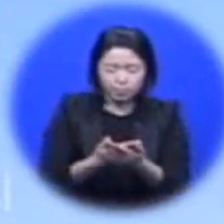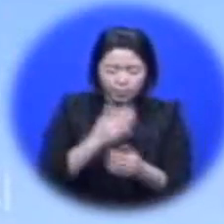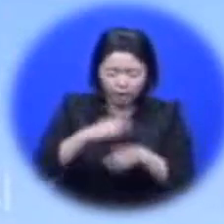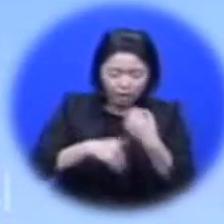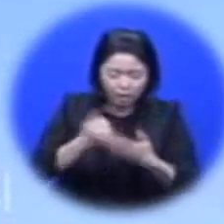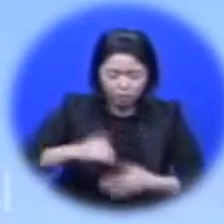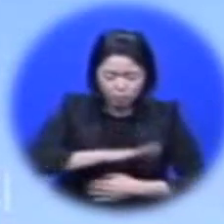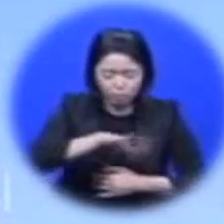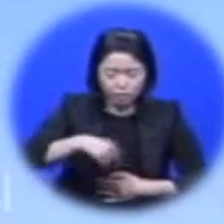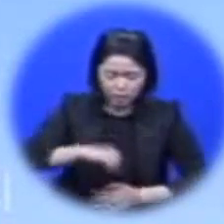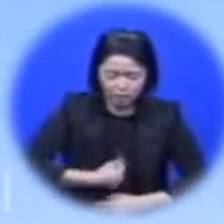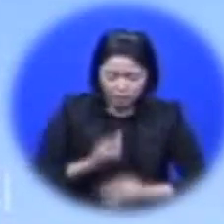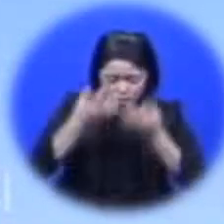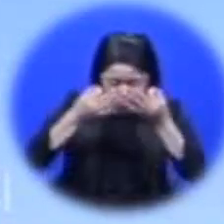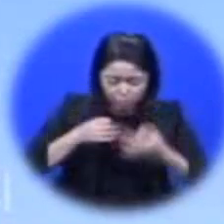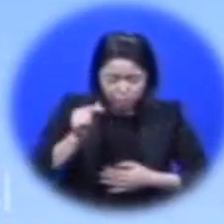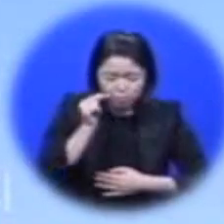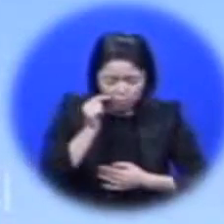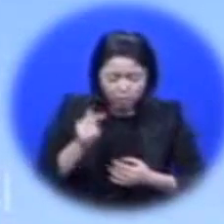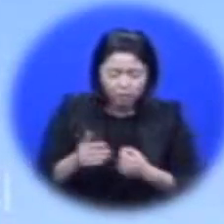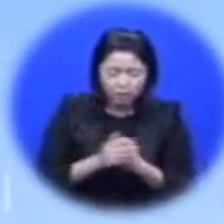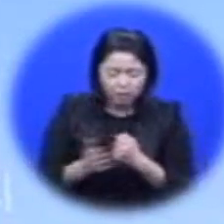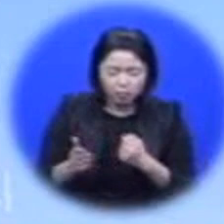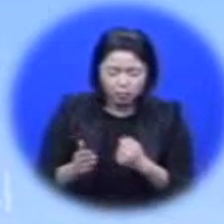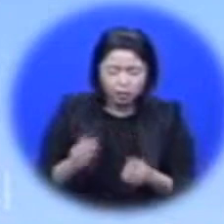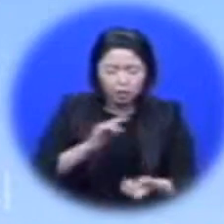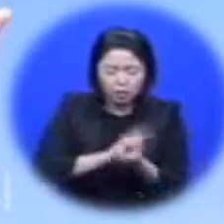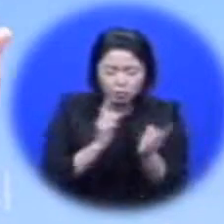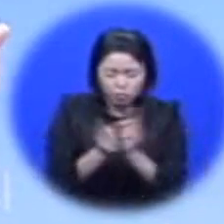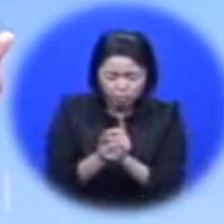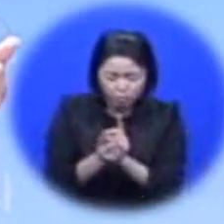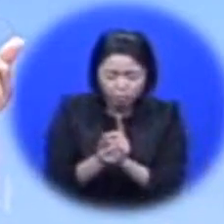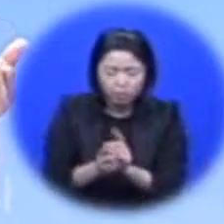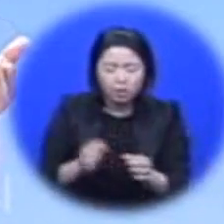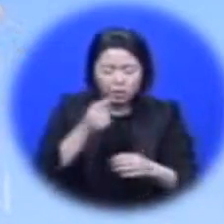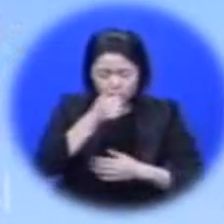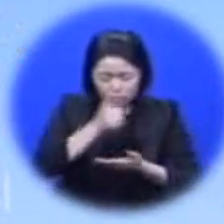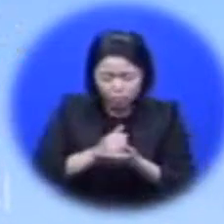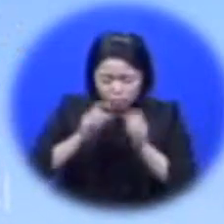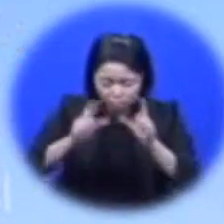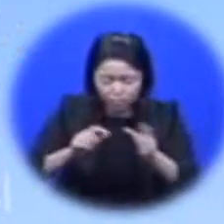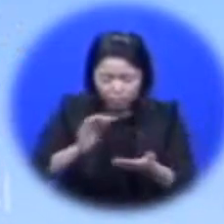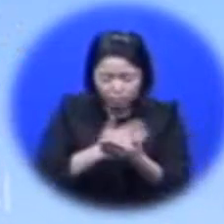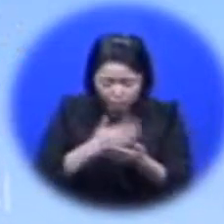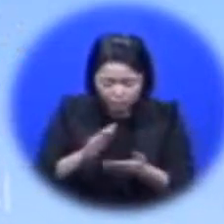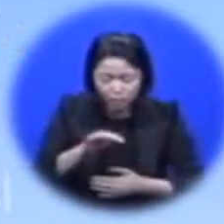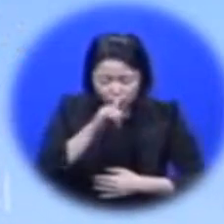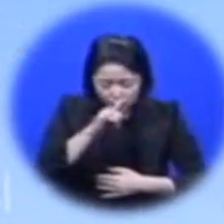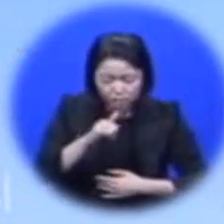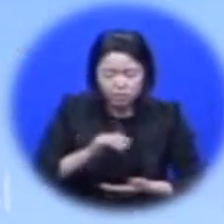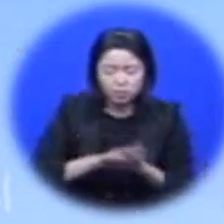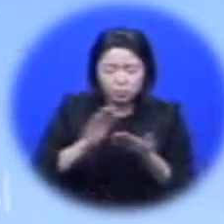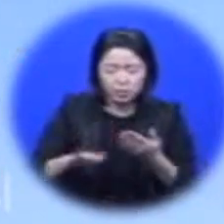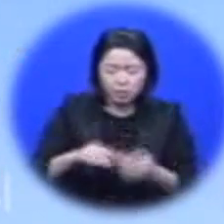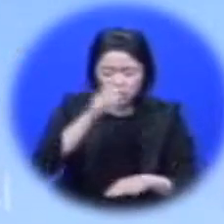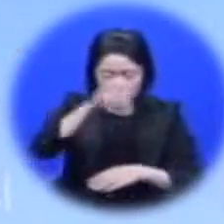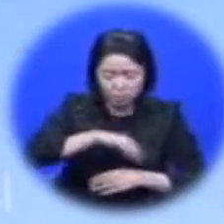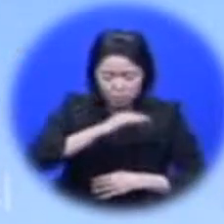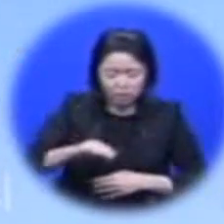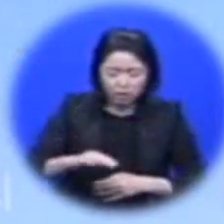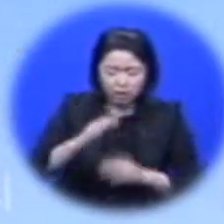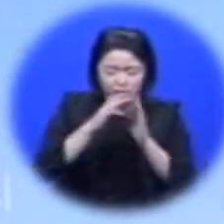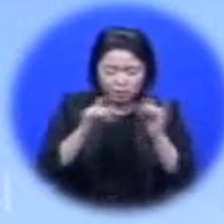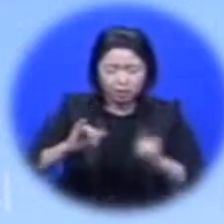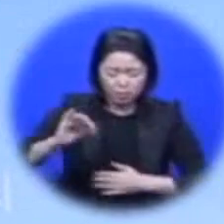하나님, 우리가 우리 자신을 보지 못해서 서로 정죄하고 판단하고 있는 것이 있습니다. 십자가의 사람이